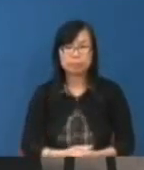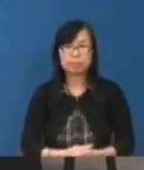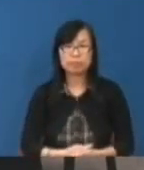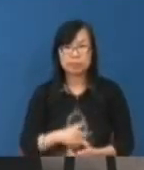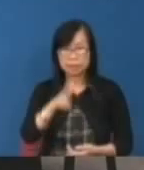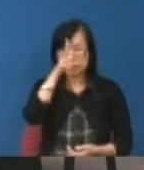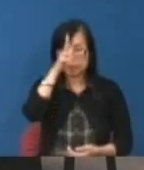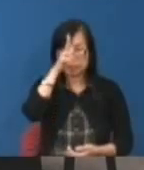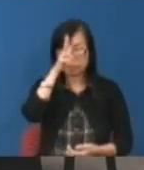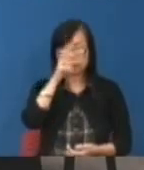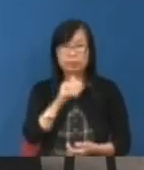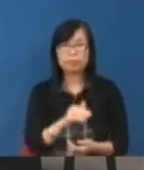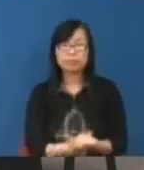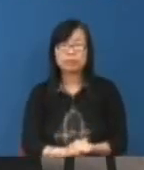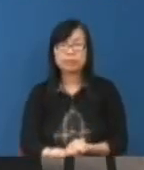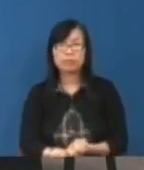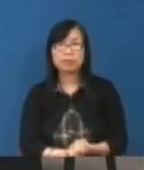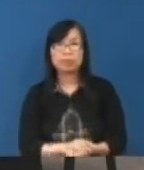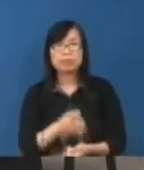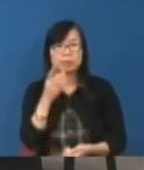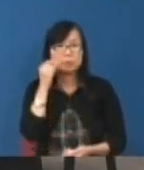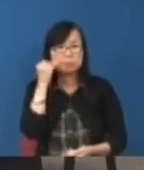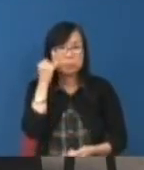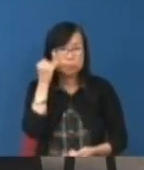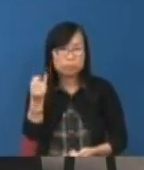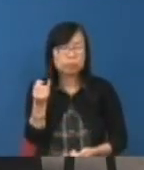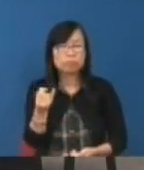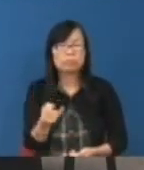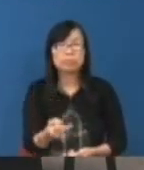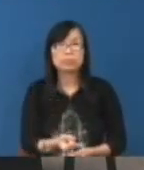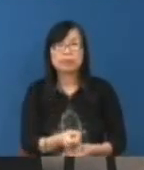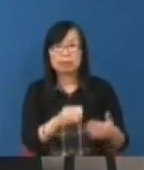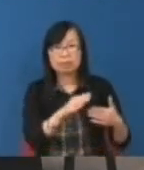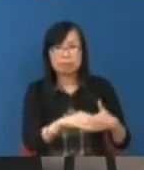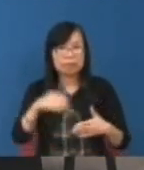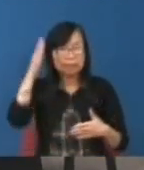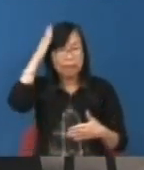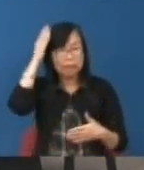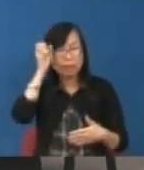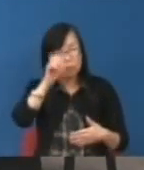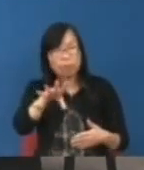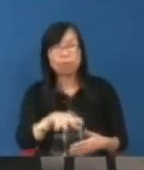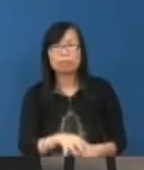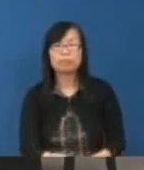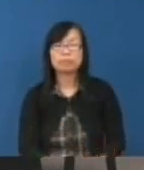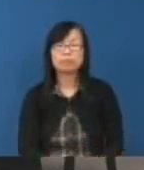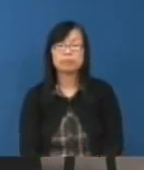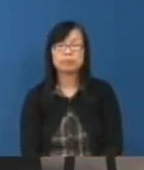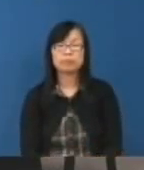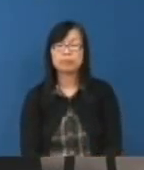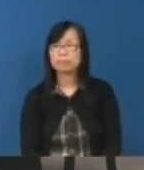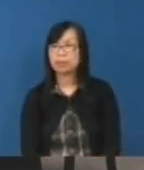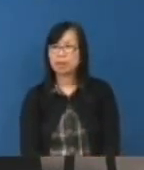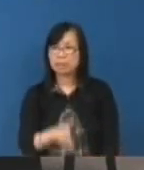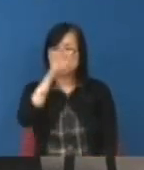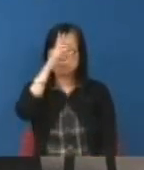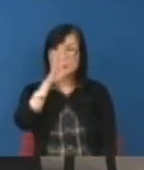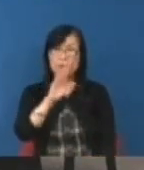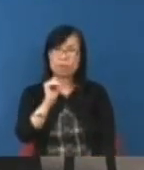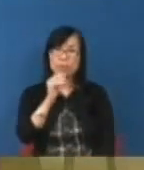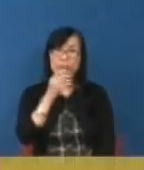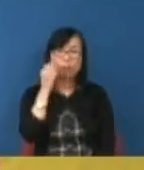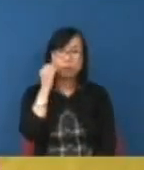府是可以無恥到是帶頭講啲咁嘅嘢咯。 政府可以無恥咁樣